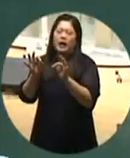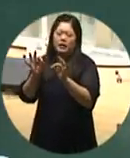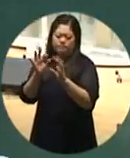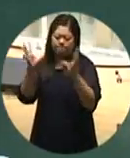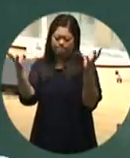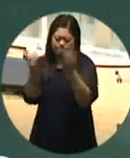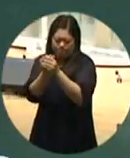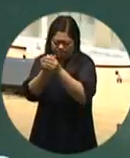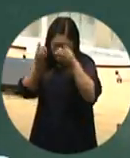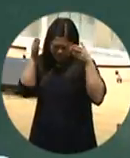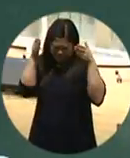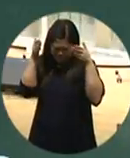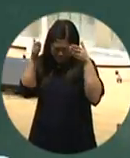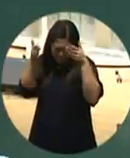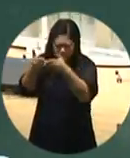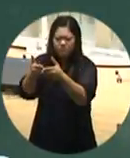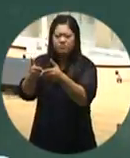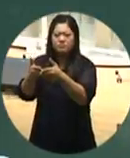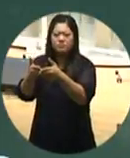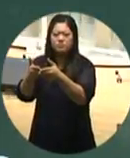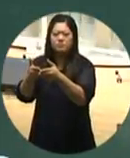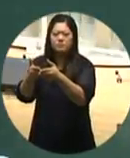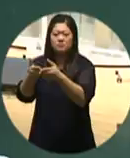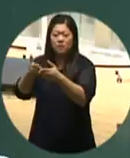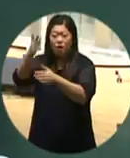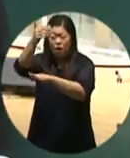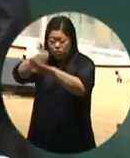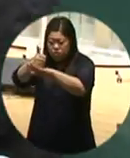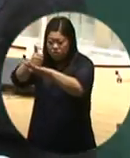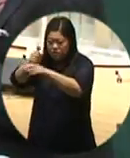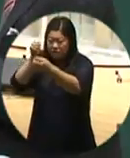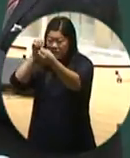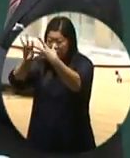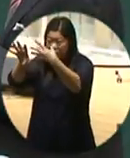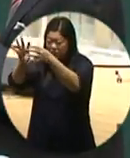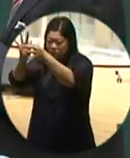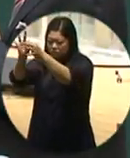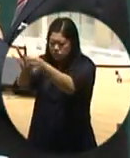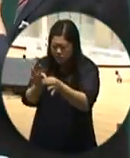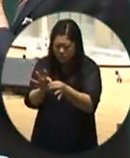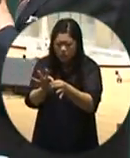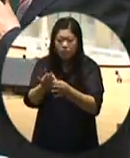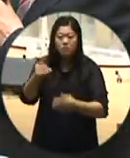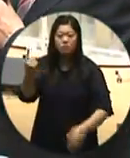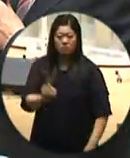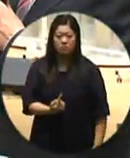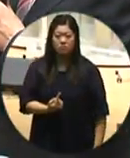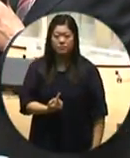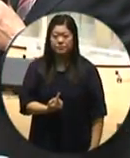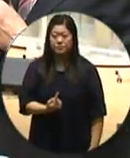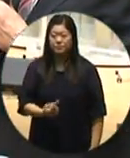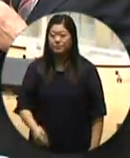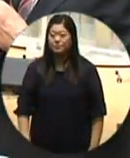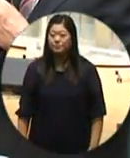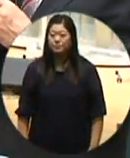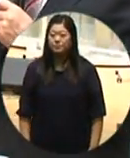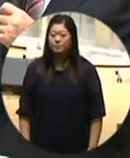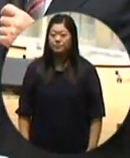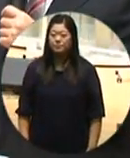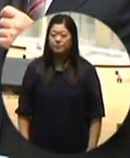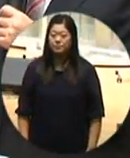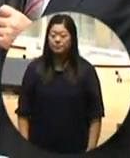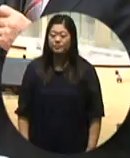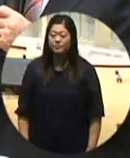in. 그러니까 다른 응답들은 다 따라오는 거죠. All the other answers was to simply follow that one. 예, 오늘 여러분이 이런